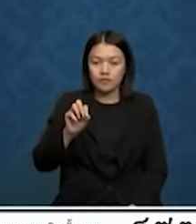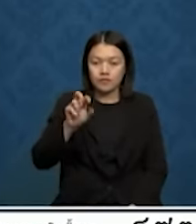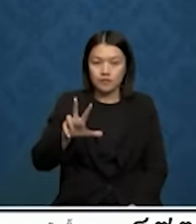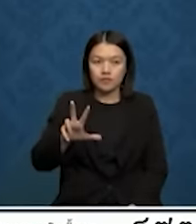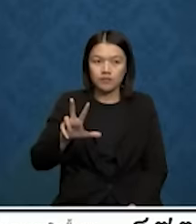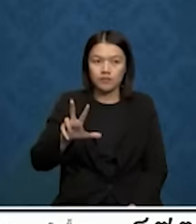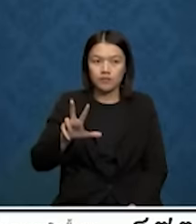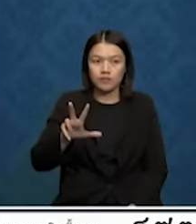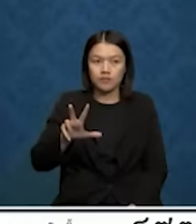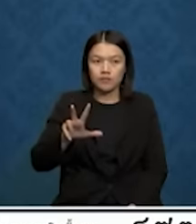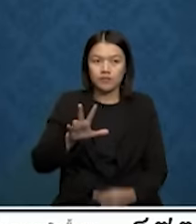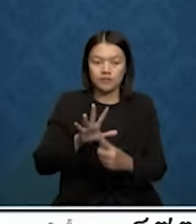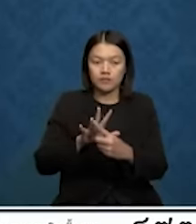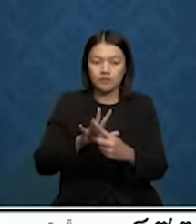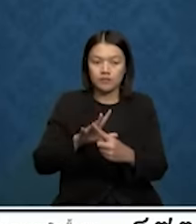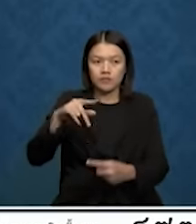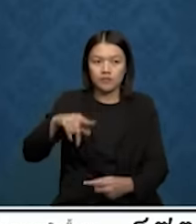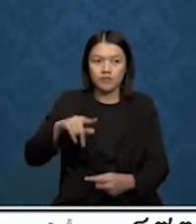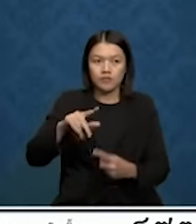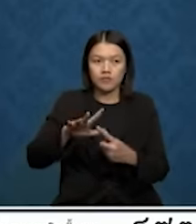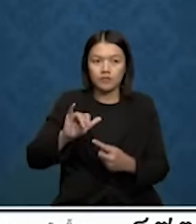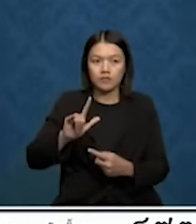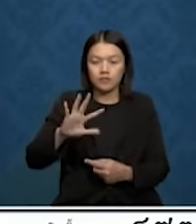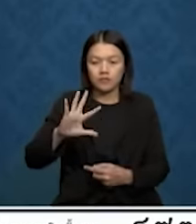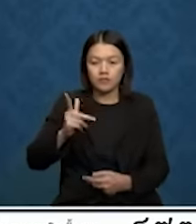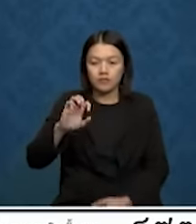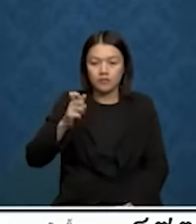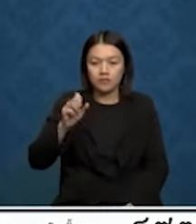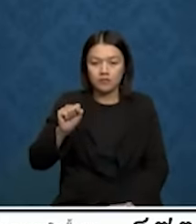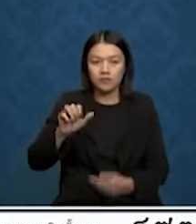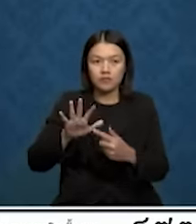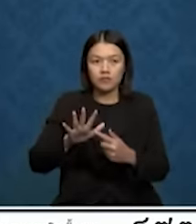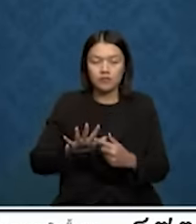383นางสาวเพ็ญชิสาหงอุปถัมภ์ชัย